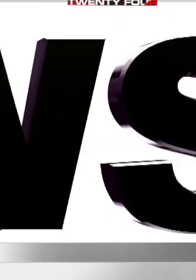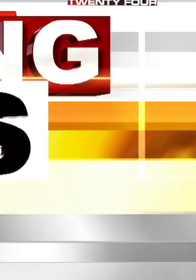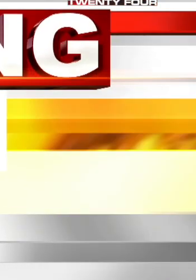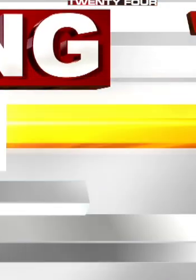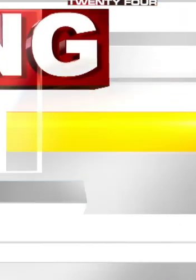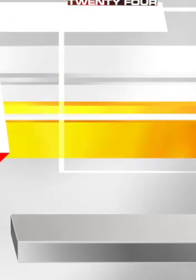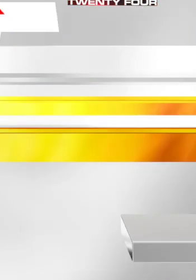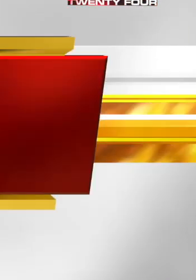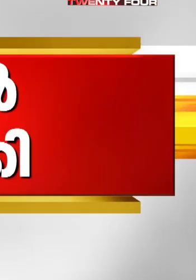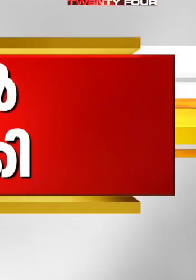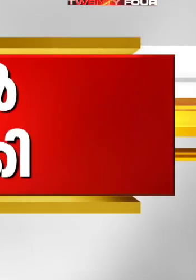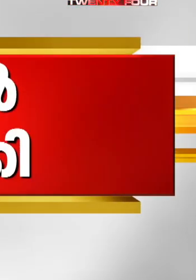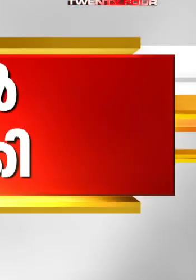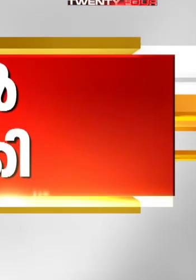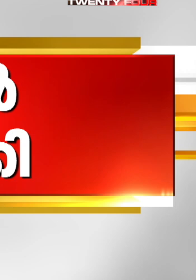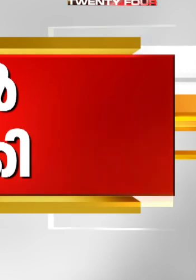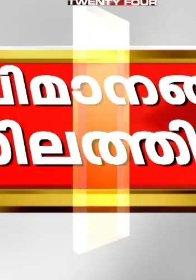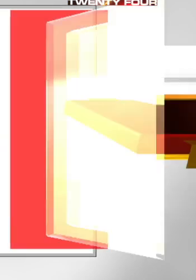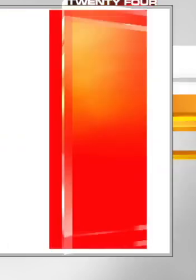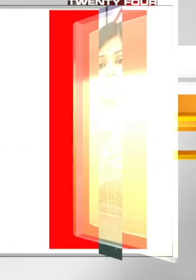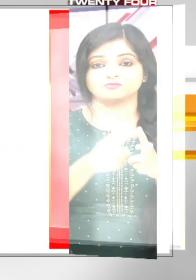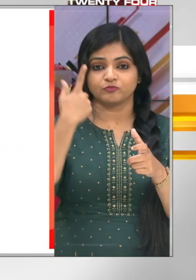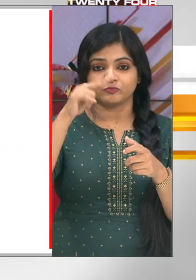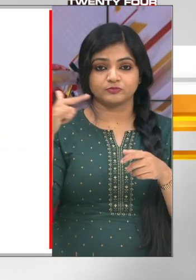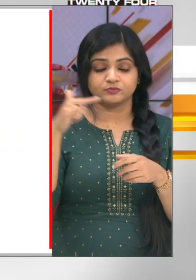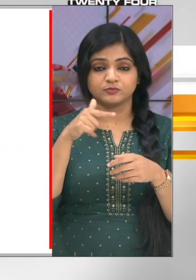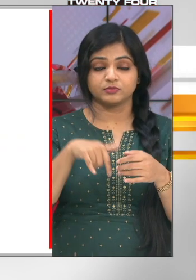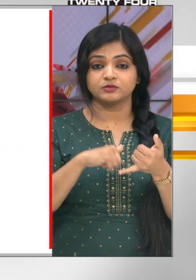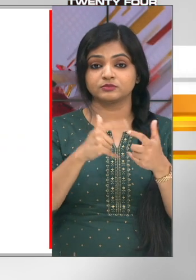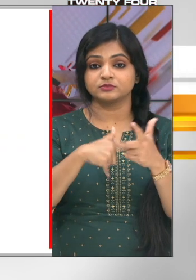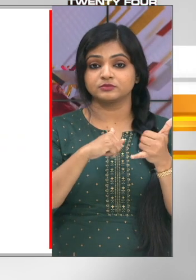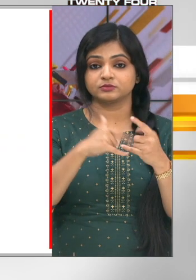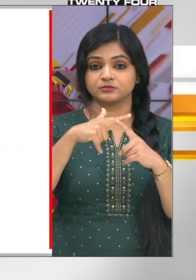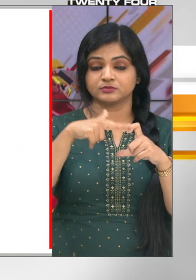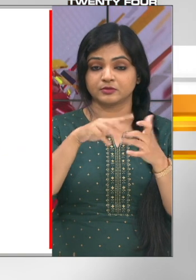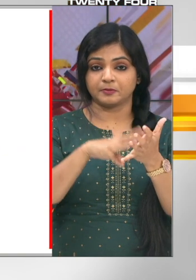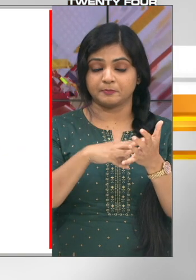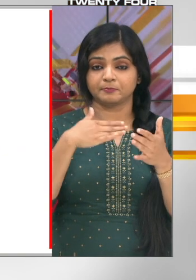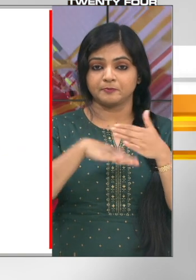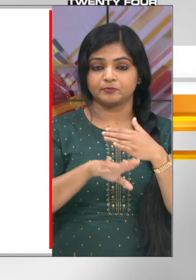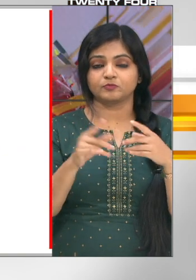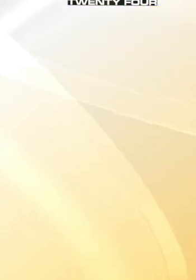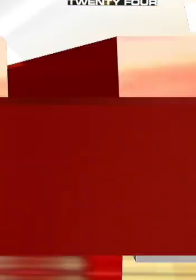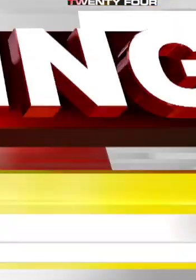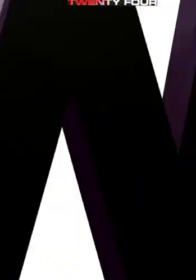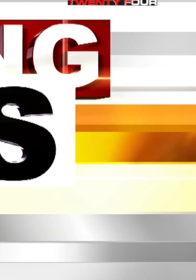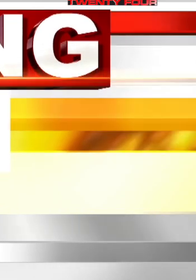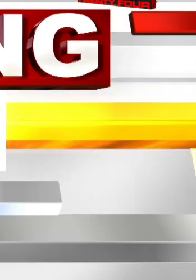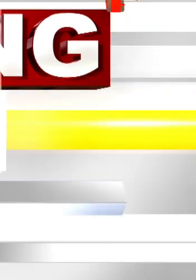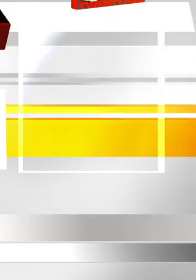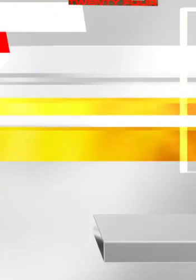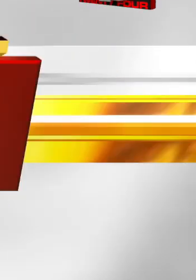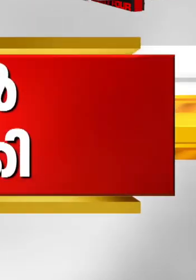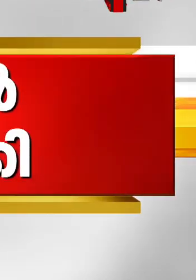വാണിജ്യ ആവശ്യങ്ങൾക്കുള്ള വിമാനങ്ങളെയും ഒക്കെ ഈ സിസ്റ്റത്തിൽ കൂടിയാണ് പോകുന്നതെന്നുള്ളതുകൊണ്ട് ഈ ഇത് എത്രയും പെട്ടെന്ന്